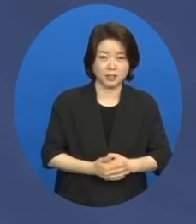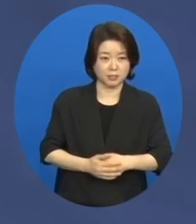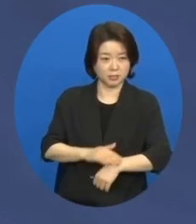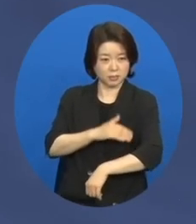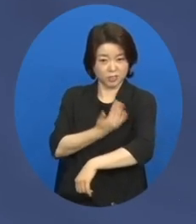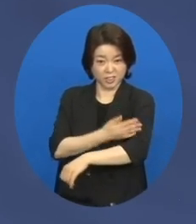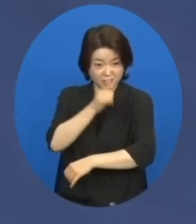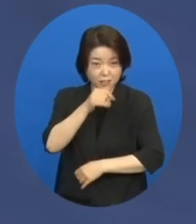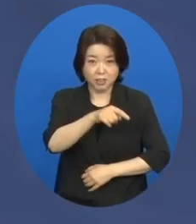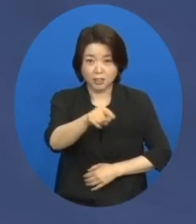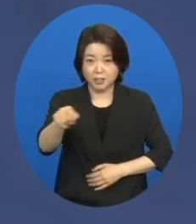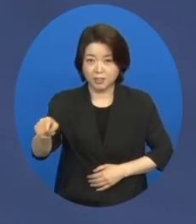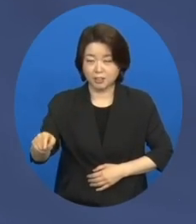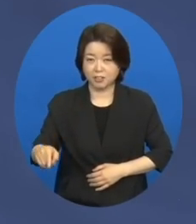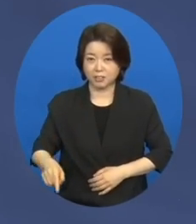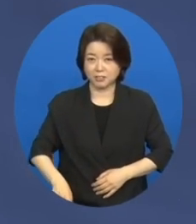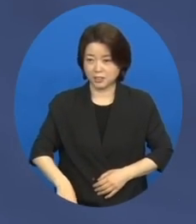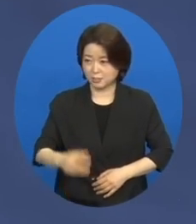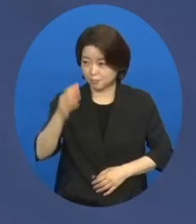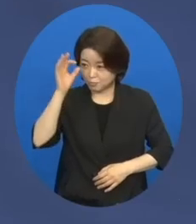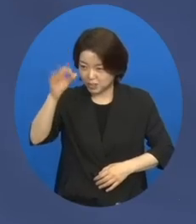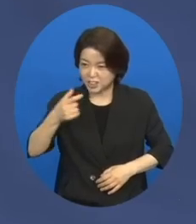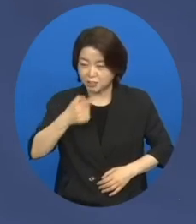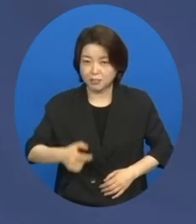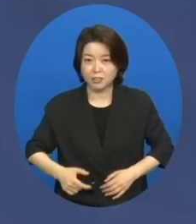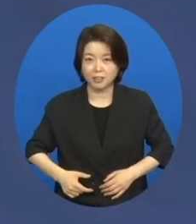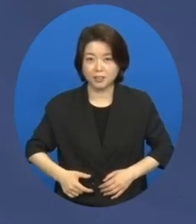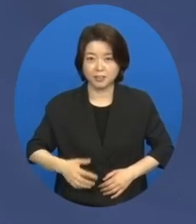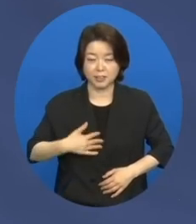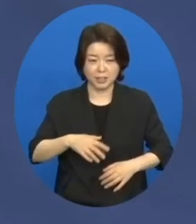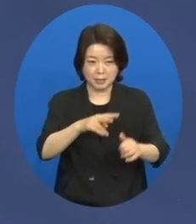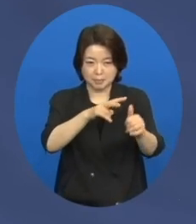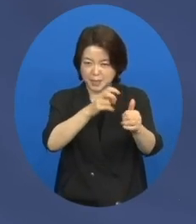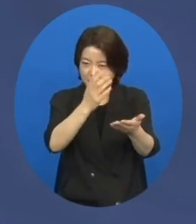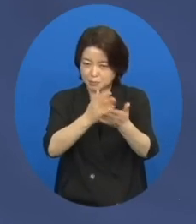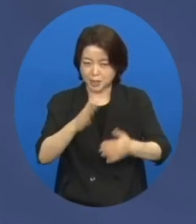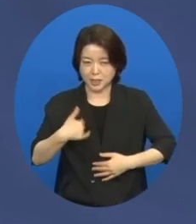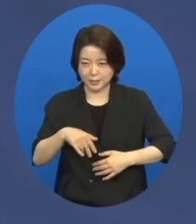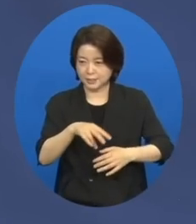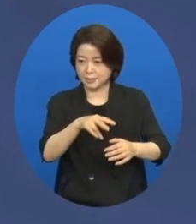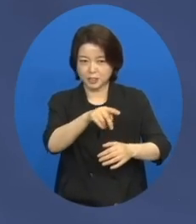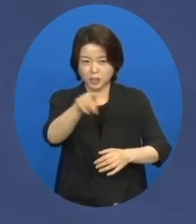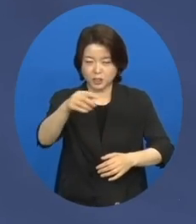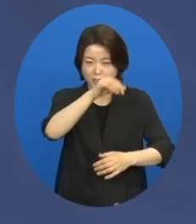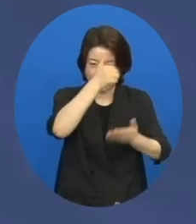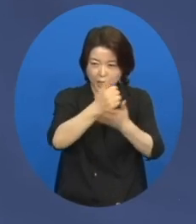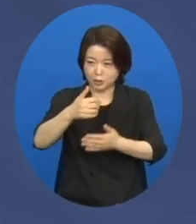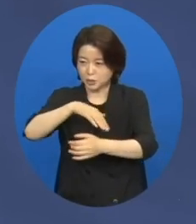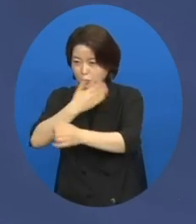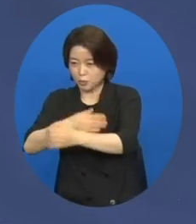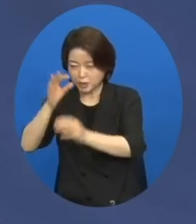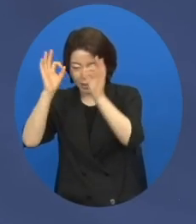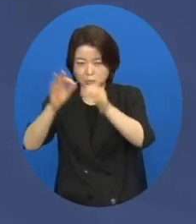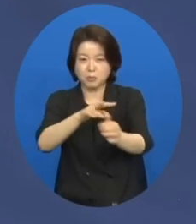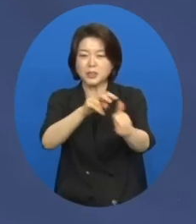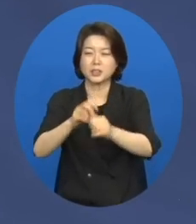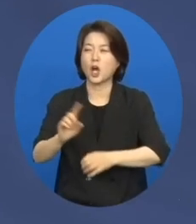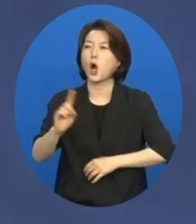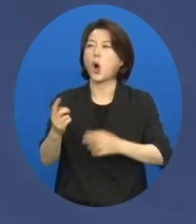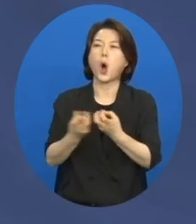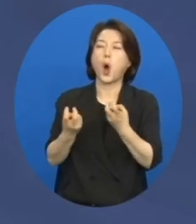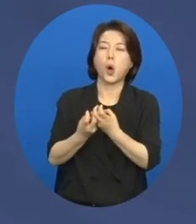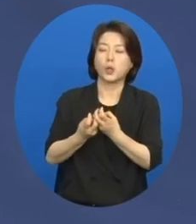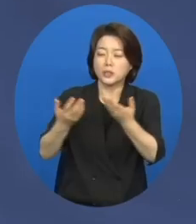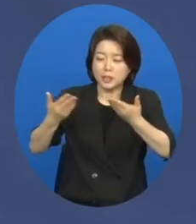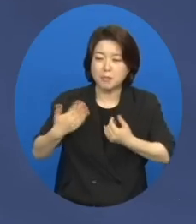구원사님들 진짜 배기 싫어서 정말 미워하지 말아야 되는데 자꾸 미워요 그냥. 응? 어떻게 받은 은혜인데 지금 나이 몇